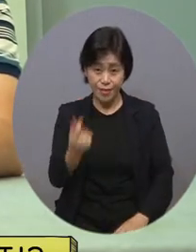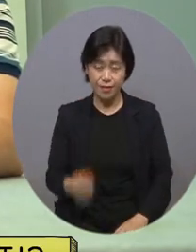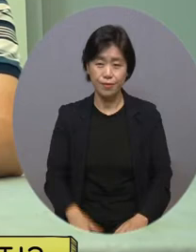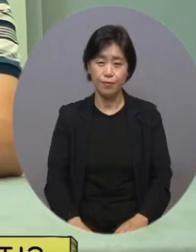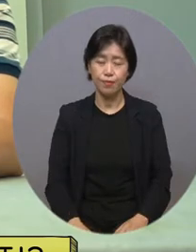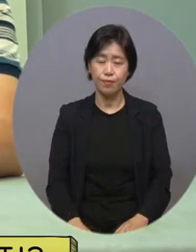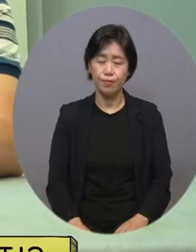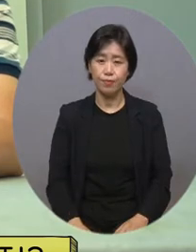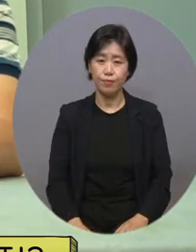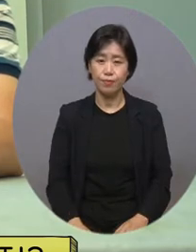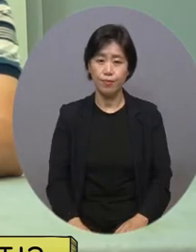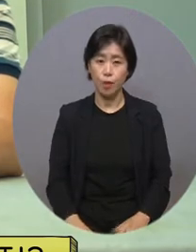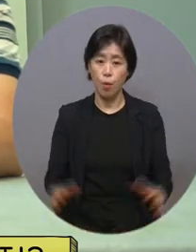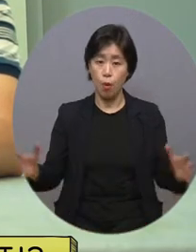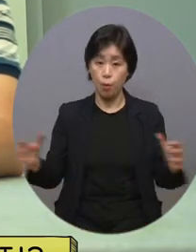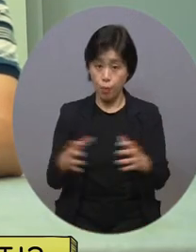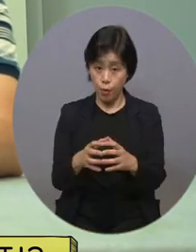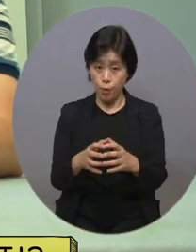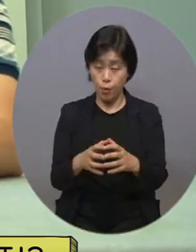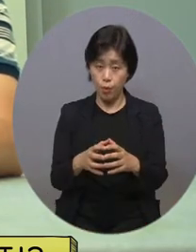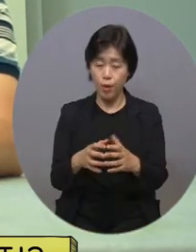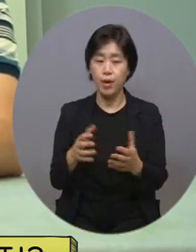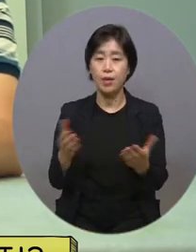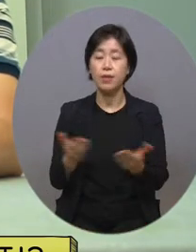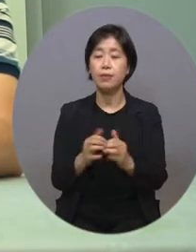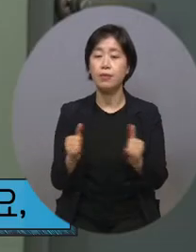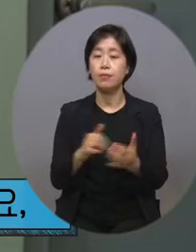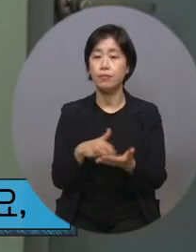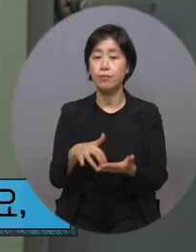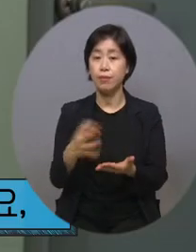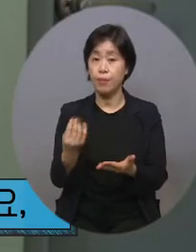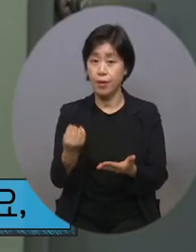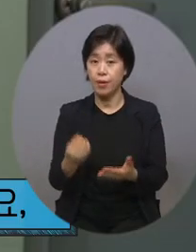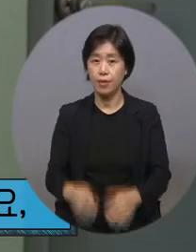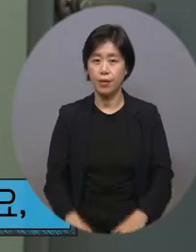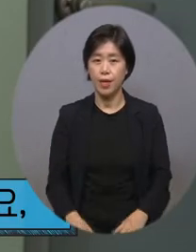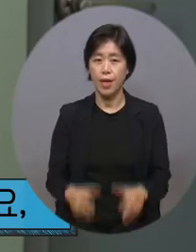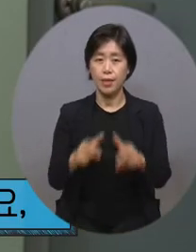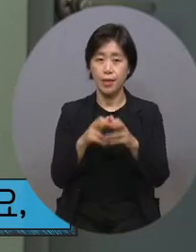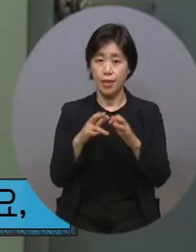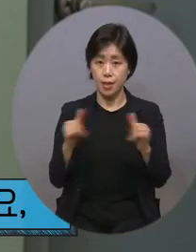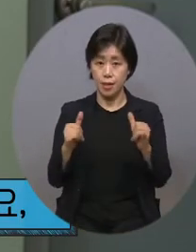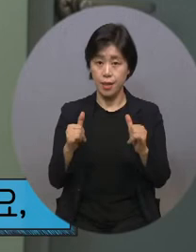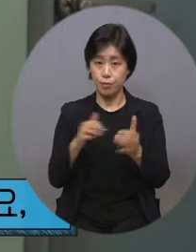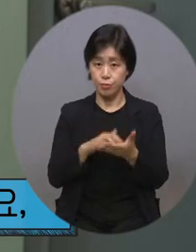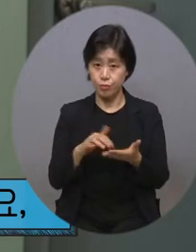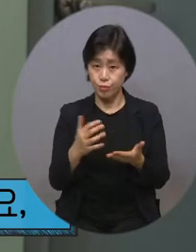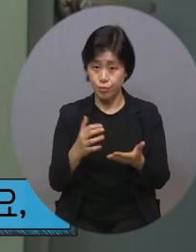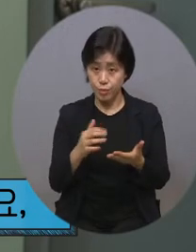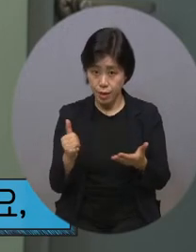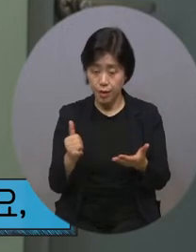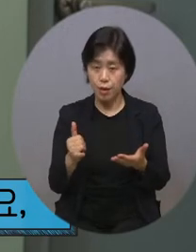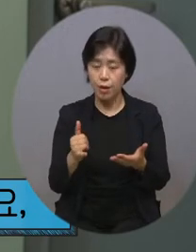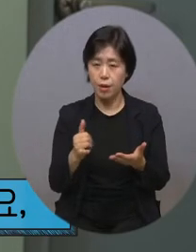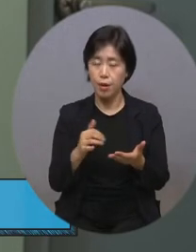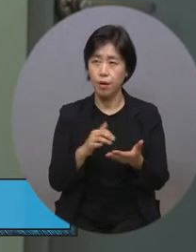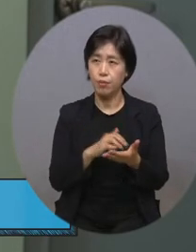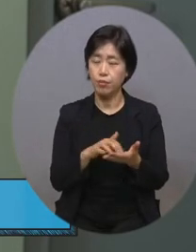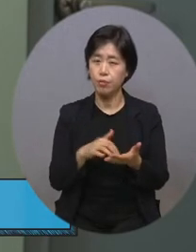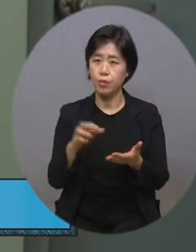총 일하시는 직원분 수는 어떻게 네. 되시는지? 장애인 직원 인원수는 38분이 근무를 하시고요.